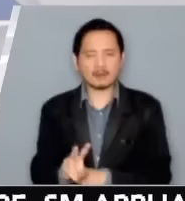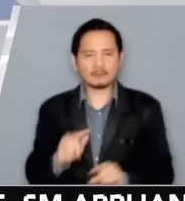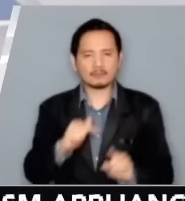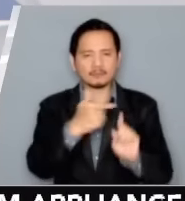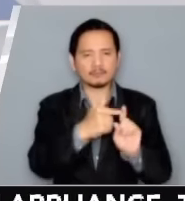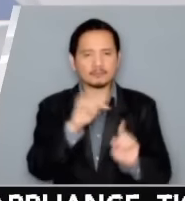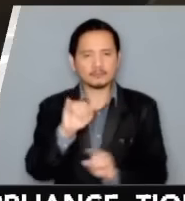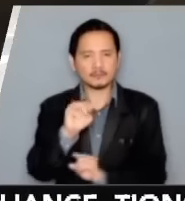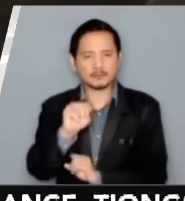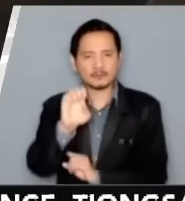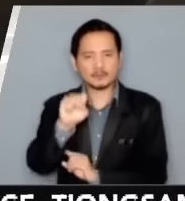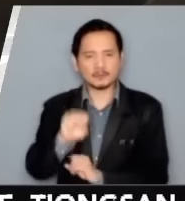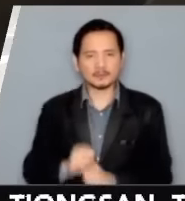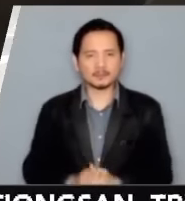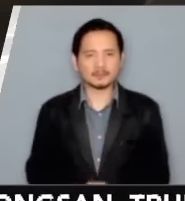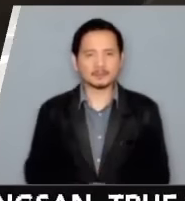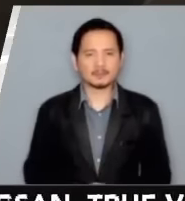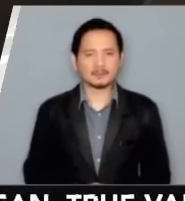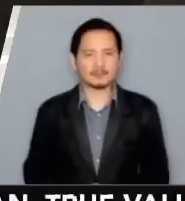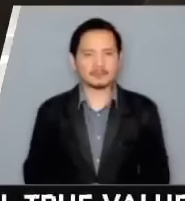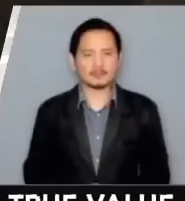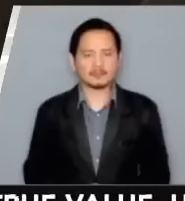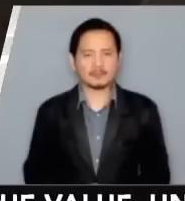ag jamesy